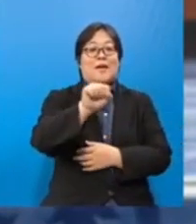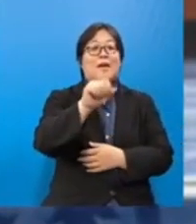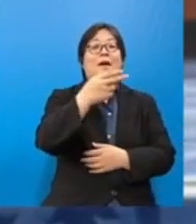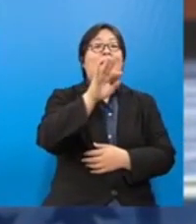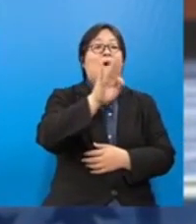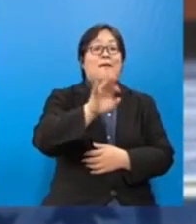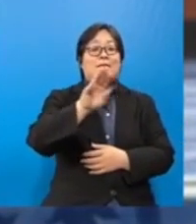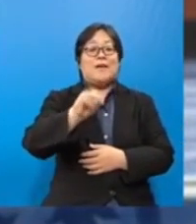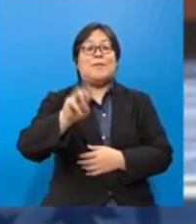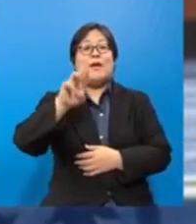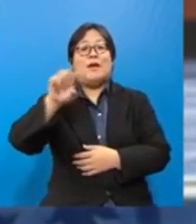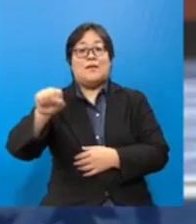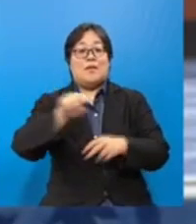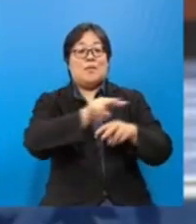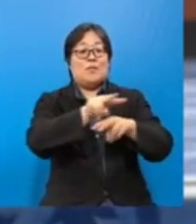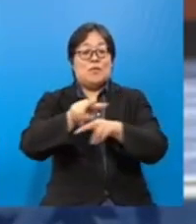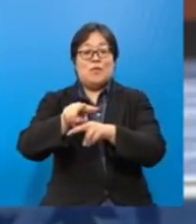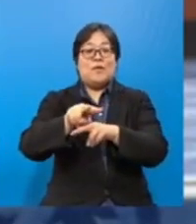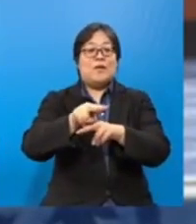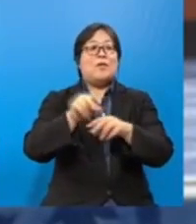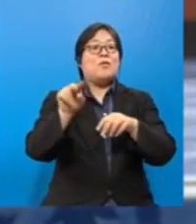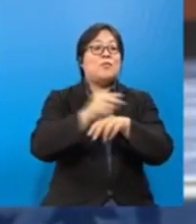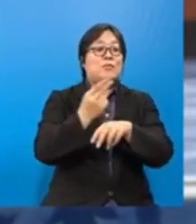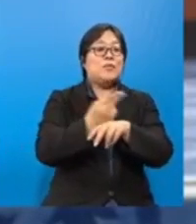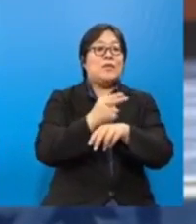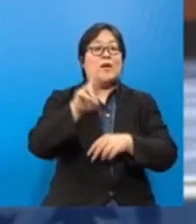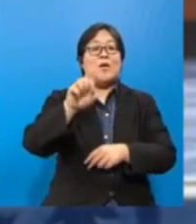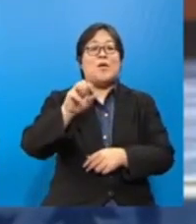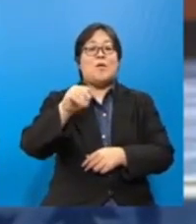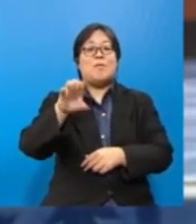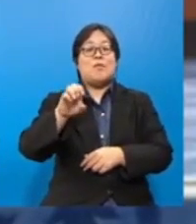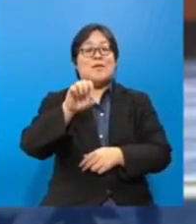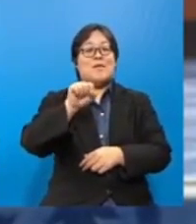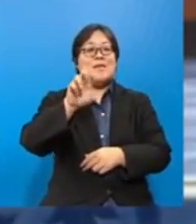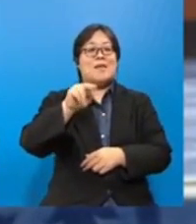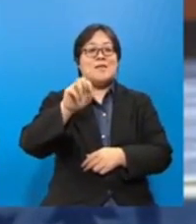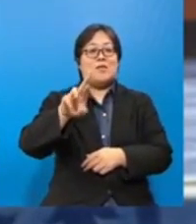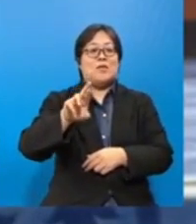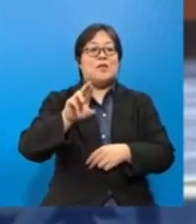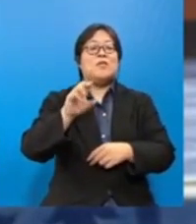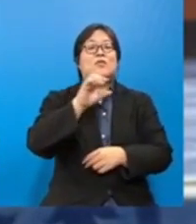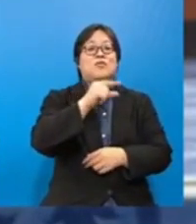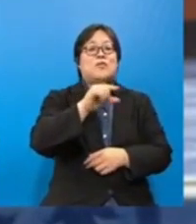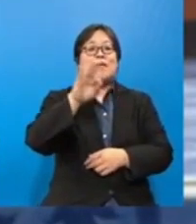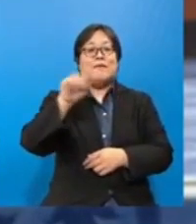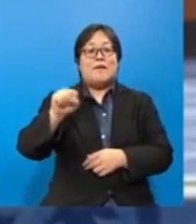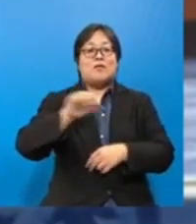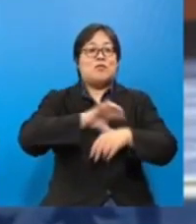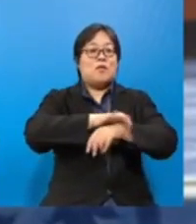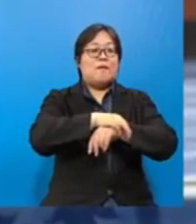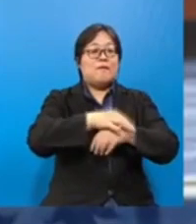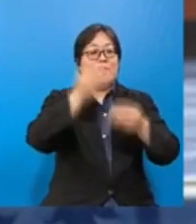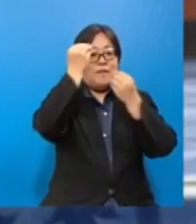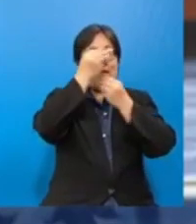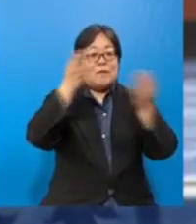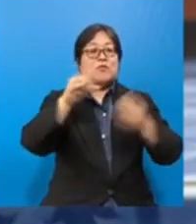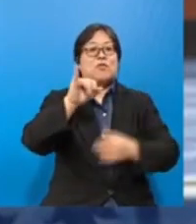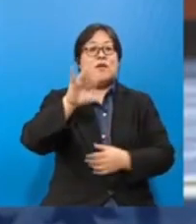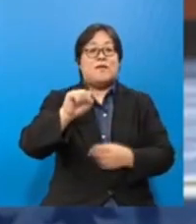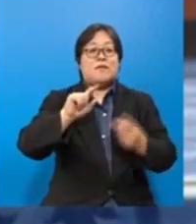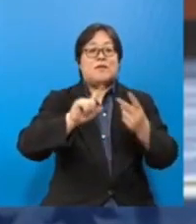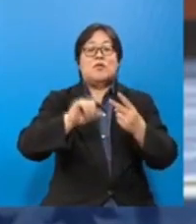fms ataupun monitoring using remote sensing jis Geographic Information System GPS